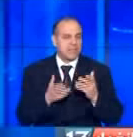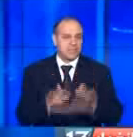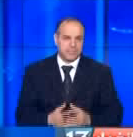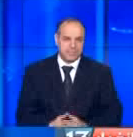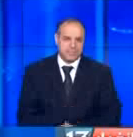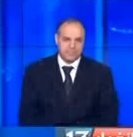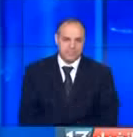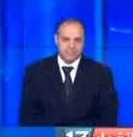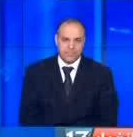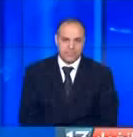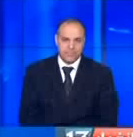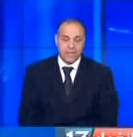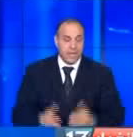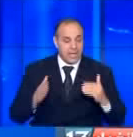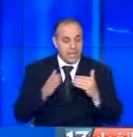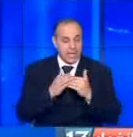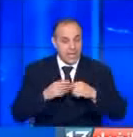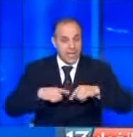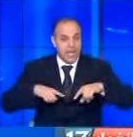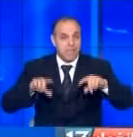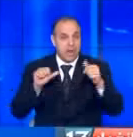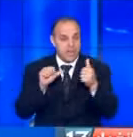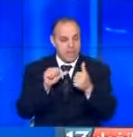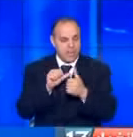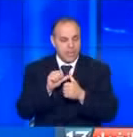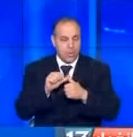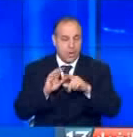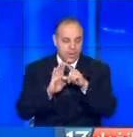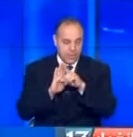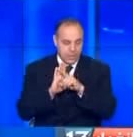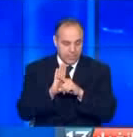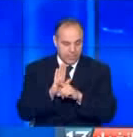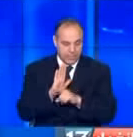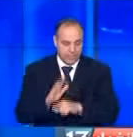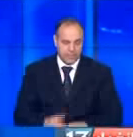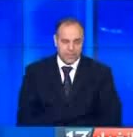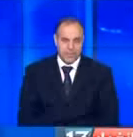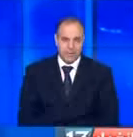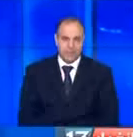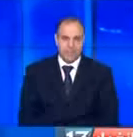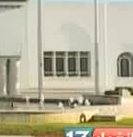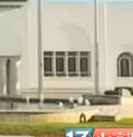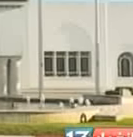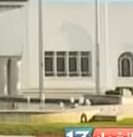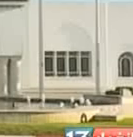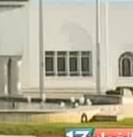الحاجة بين أعوانها ووزير النقل يتعهد باتخاذ إجراءات ردعية